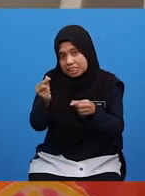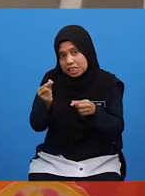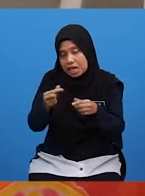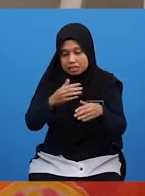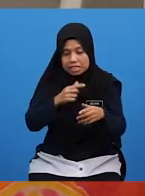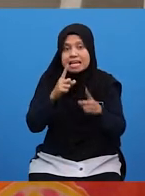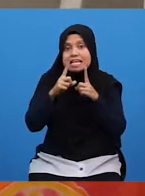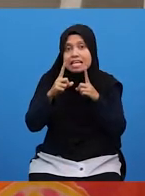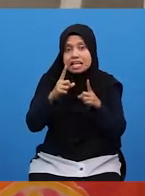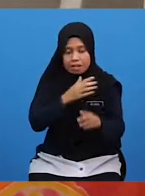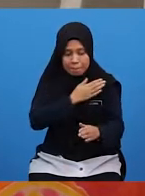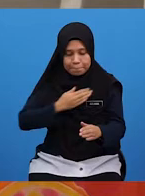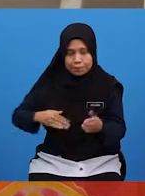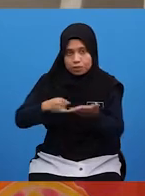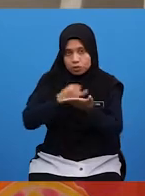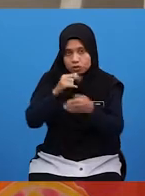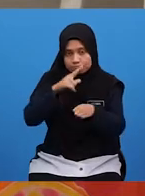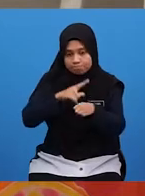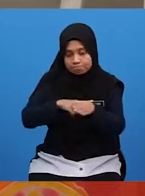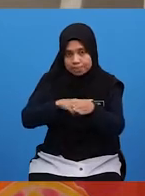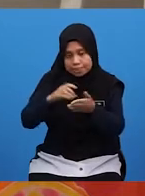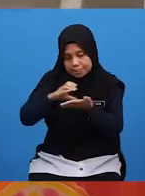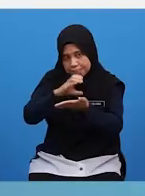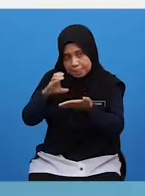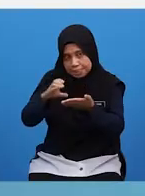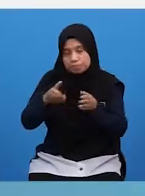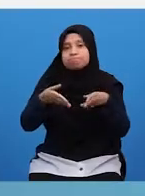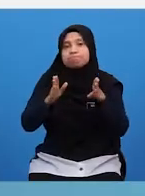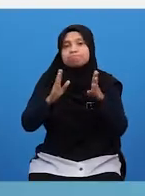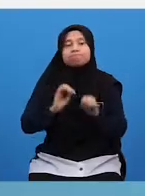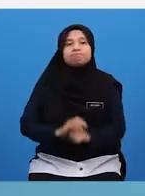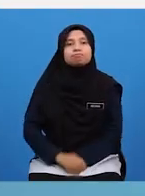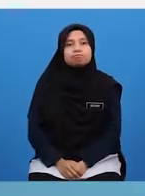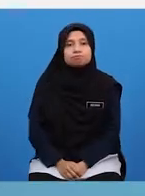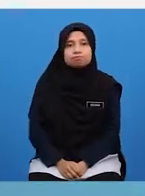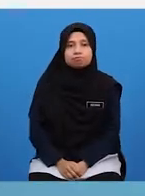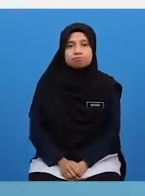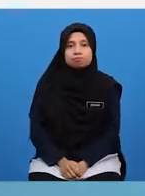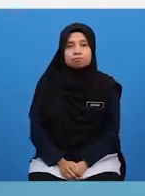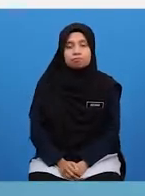lilin batik lukis semasa proses mencanting dijalankan.